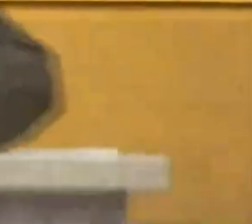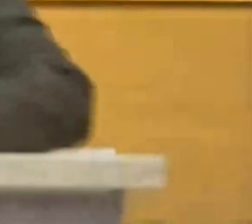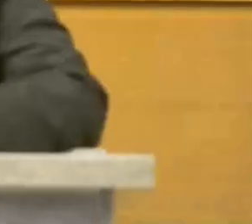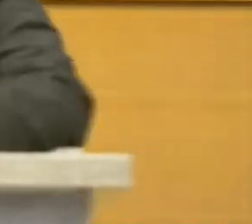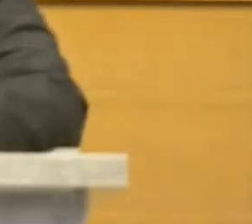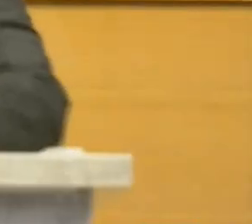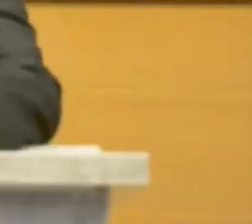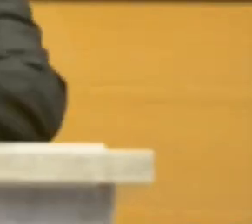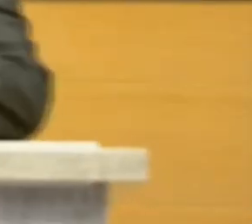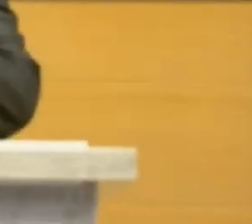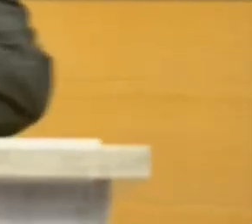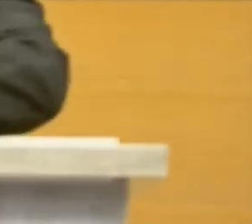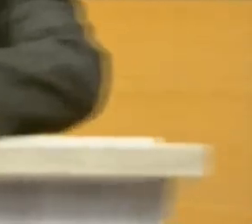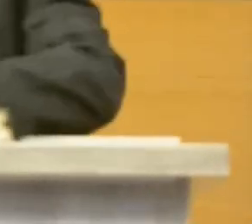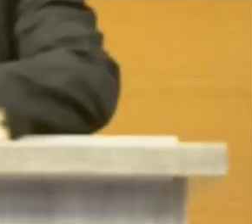Gloire à Dieu.